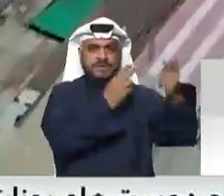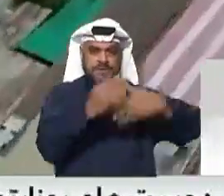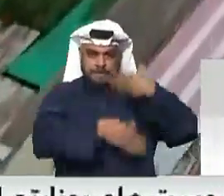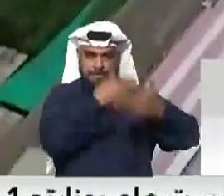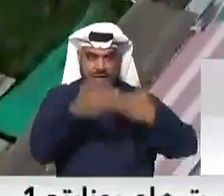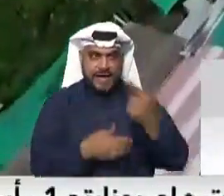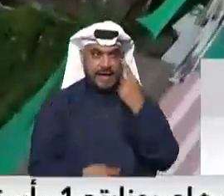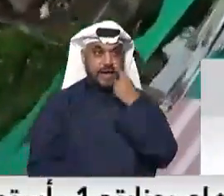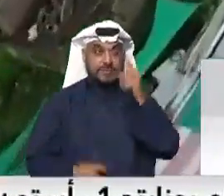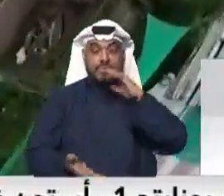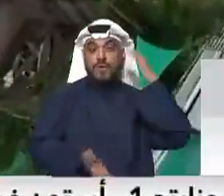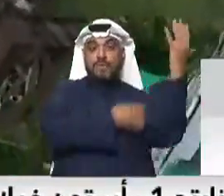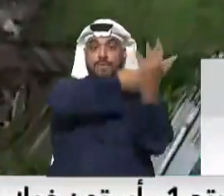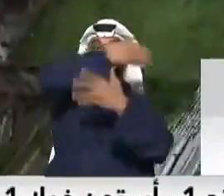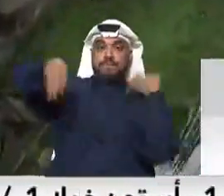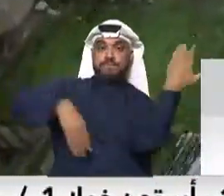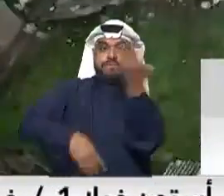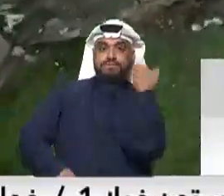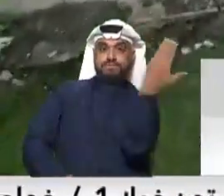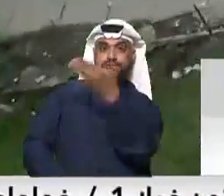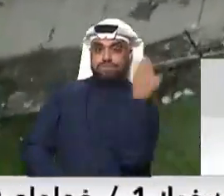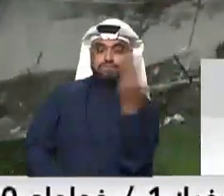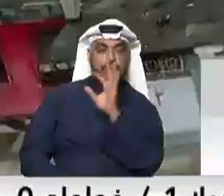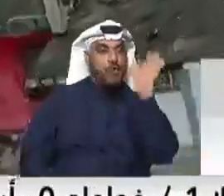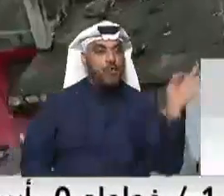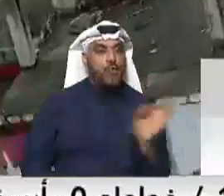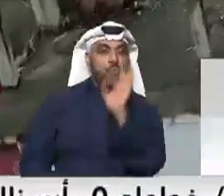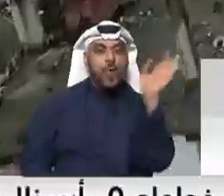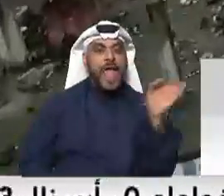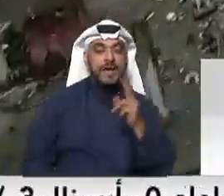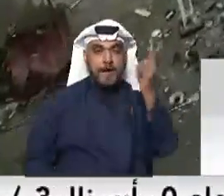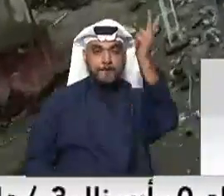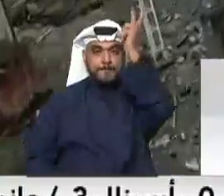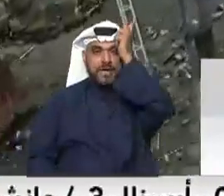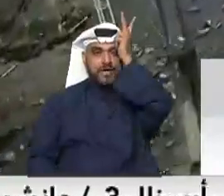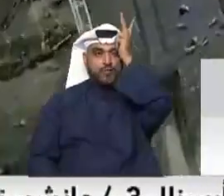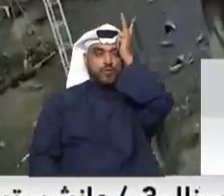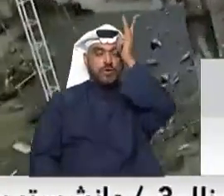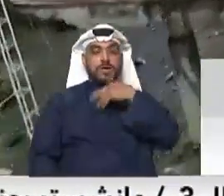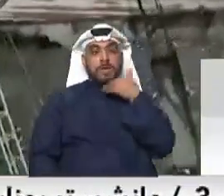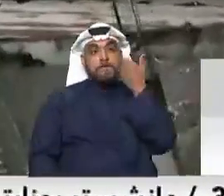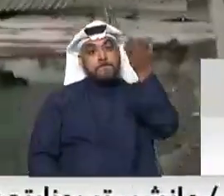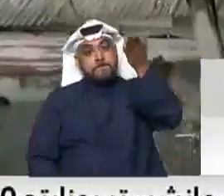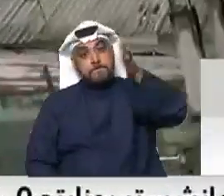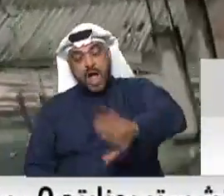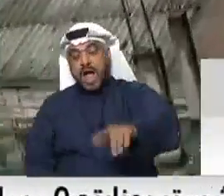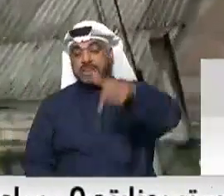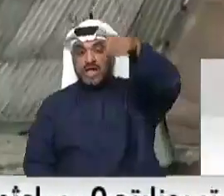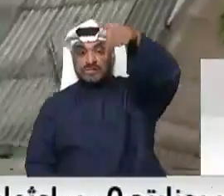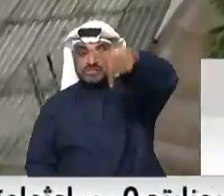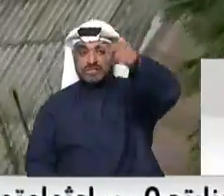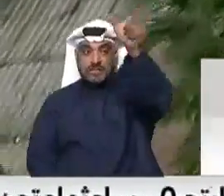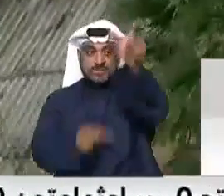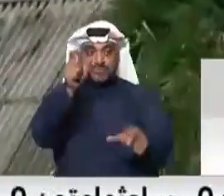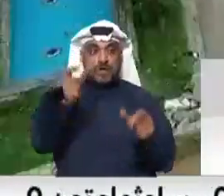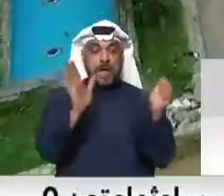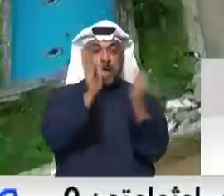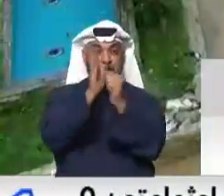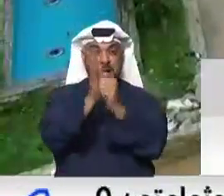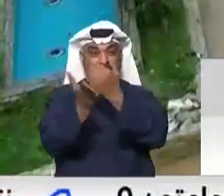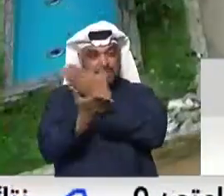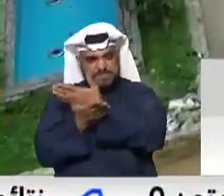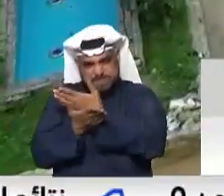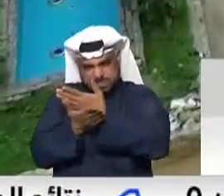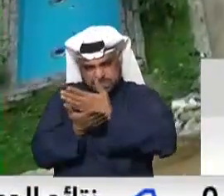الاعصار الذي ضرب شمال غرب البيرو تسبب بمقتل سته اشخاص وتدمير مئات المنازل